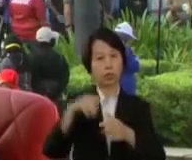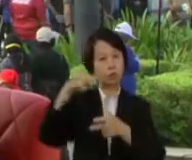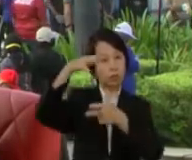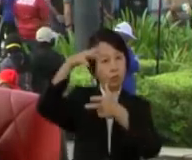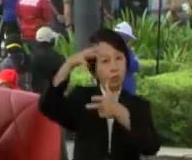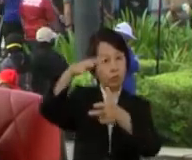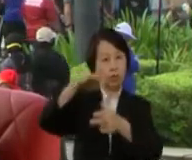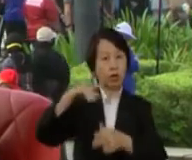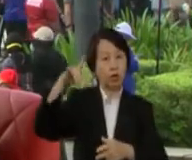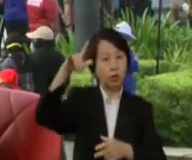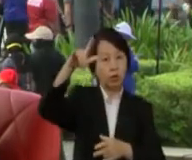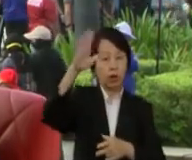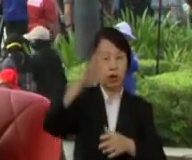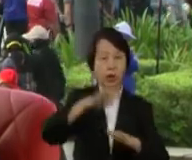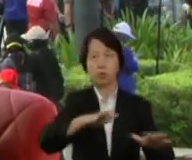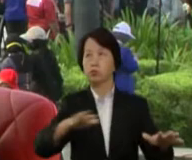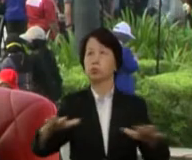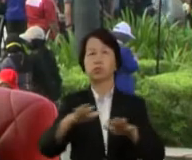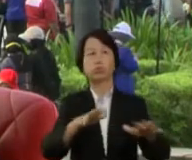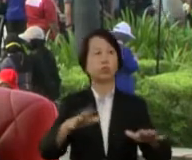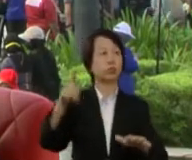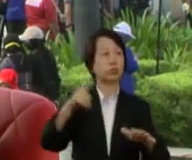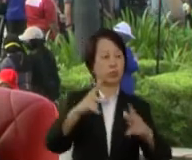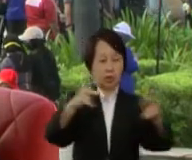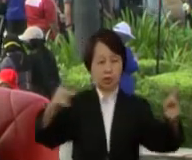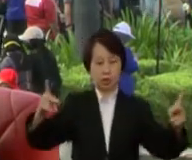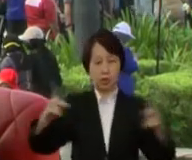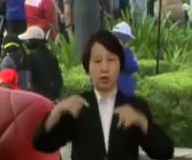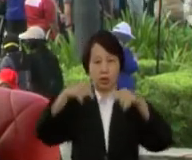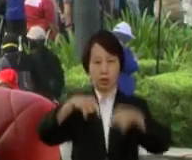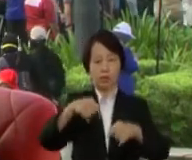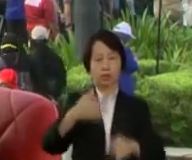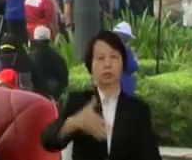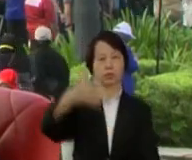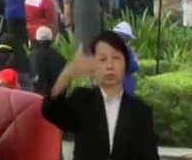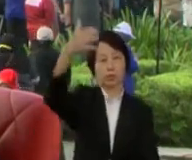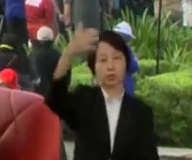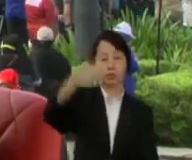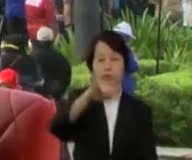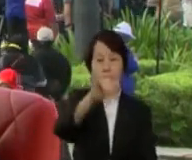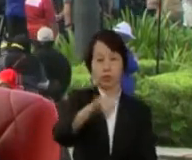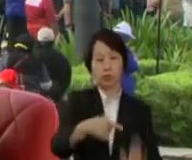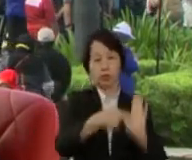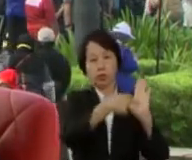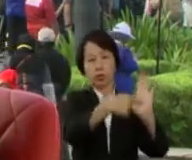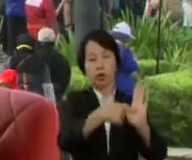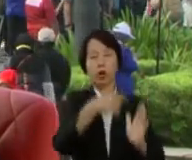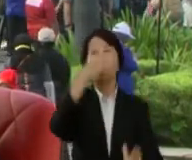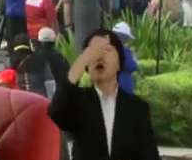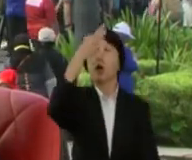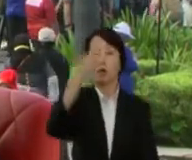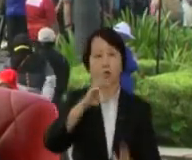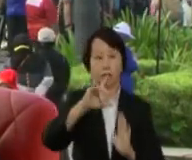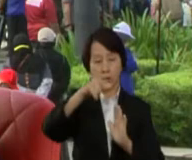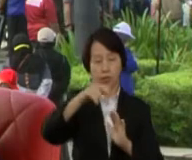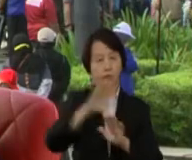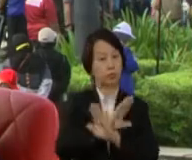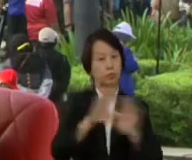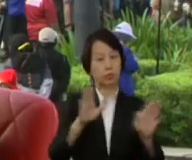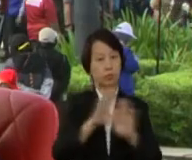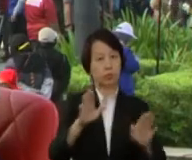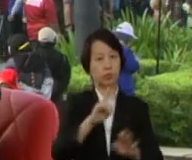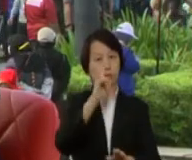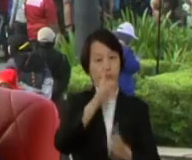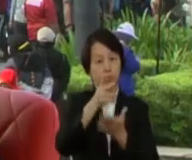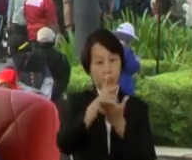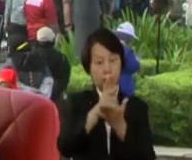akan menggegarkan kawasan sekitar dataran merdeka ini. Ya, satu persembahan yang memukau menanti anda selepas ini. Jangan tukar